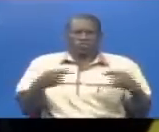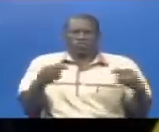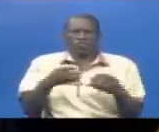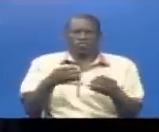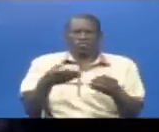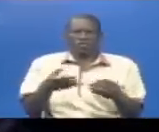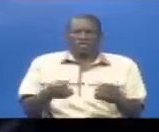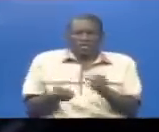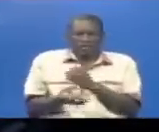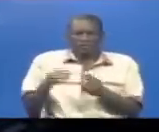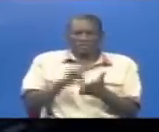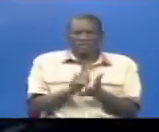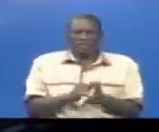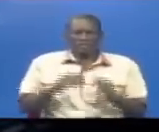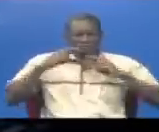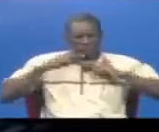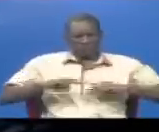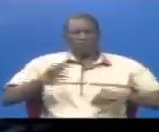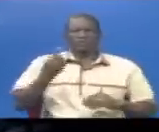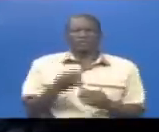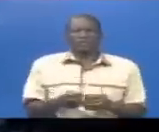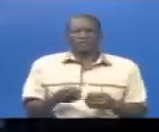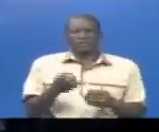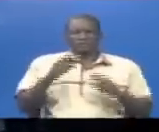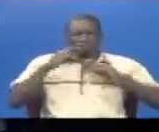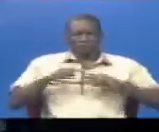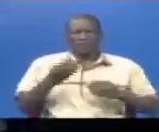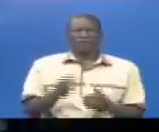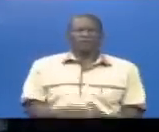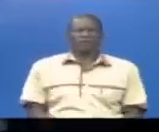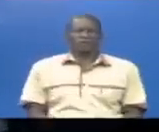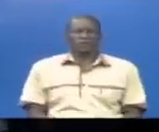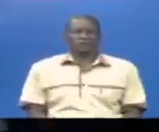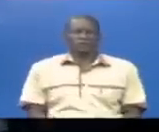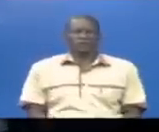wakielezana kwamba watulie kidogo. Kuna tulia kwa dakika kadhaa.